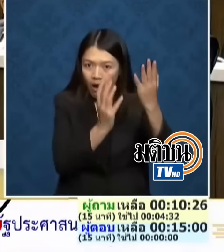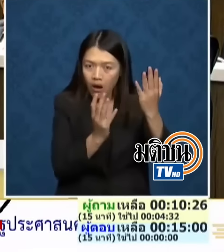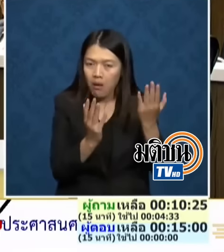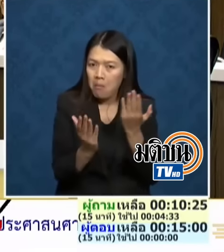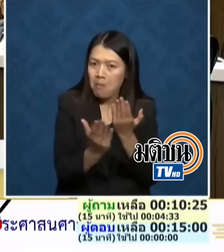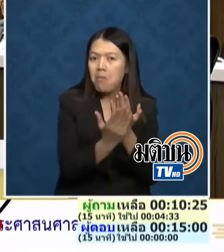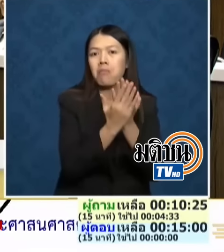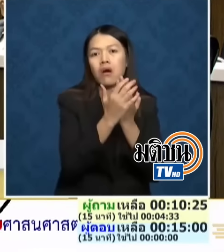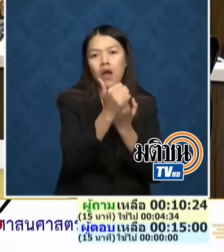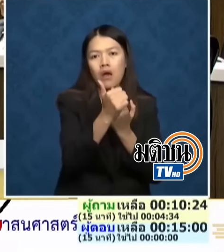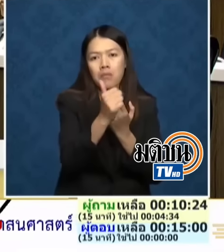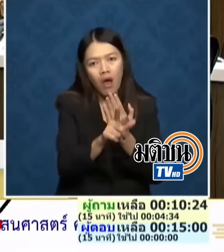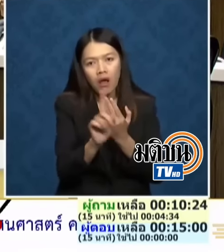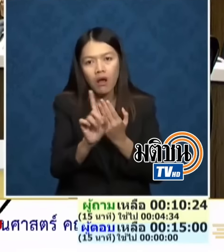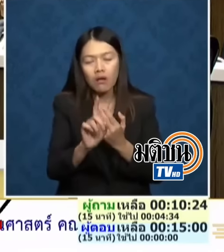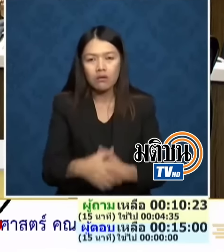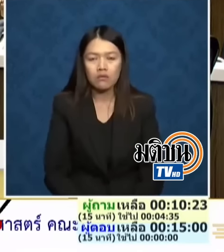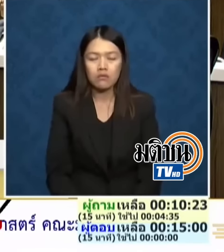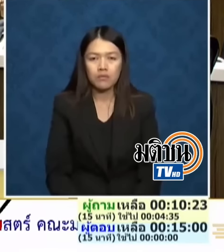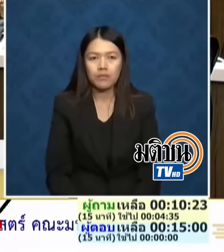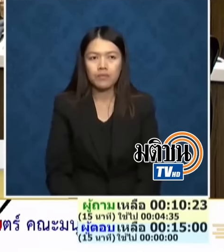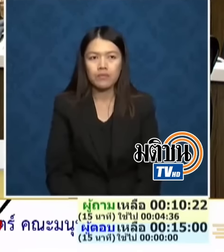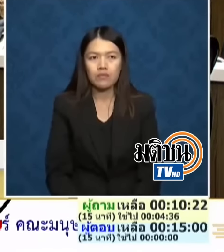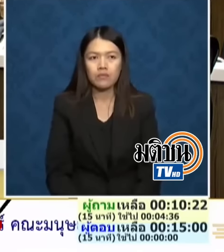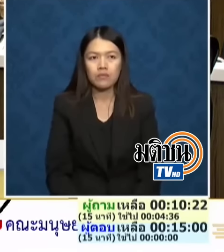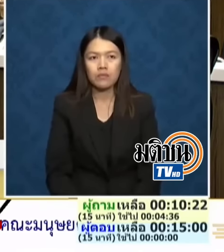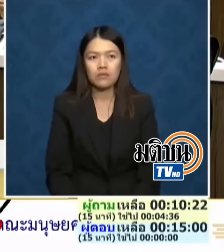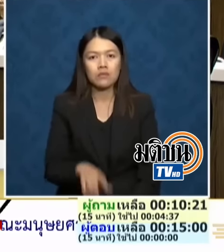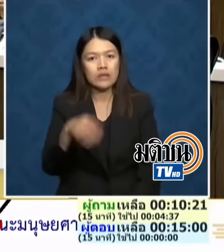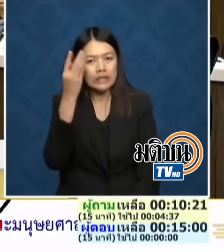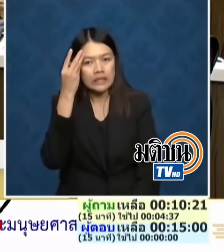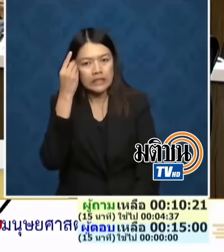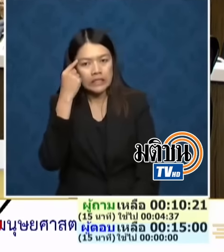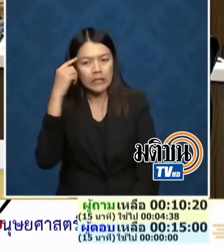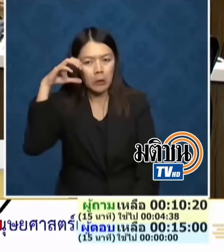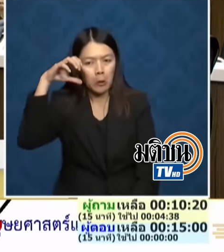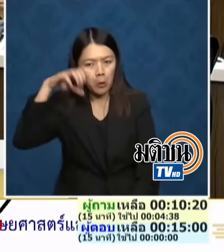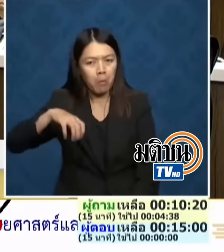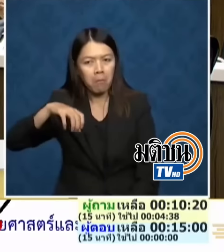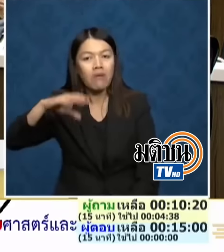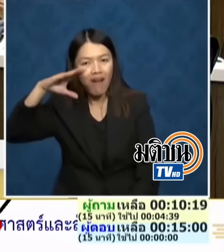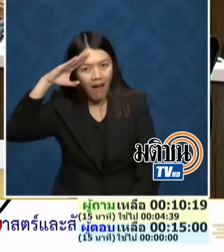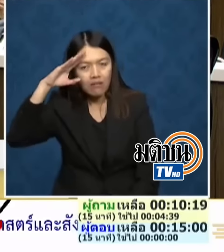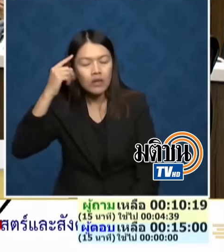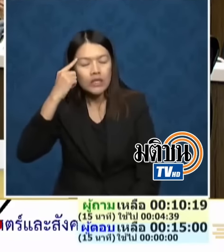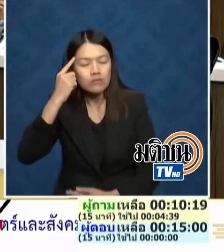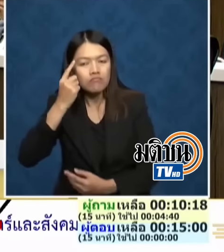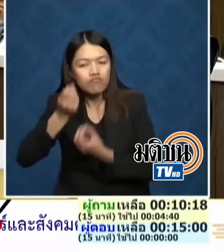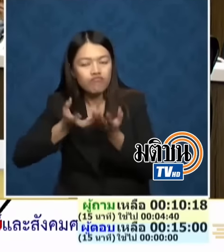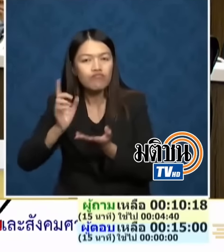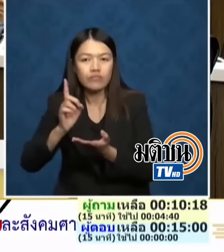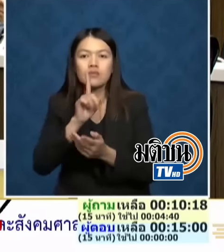่หรือเป็นเพียงความเห็นของกลมแนที่ต่หารเท่านั้นคำทำแรกคร